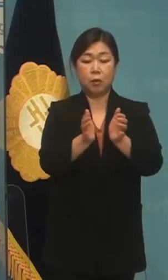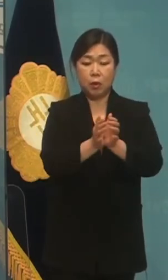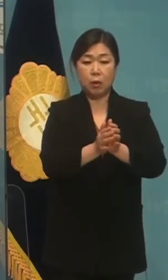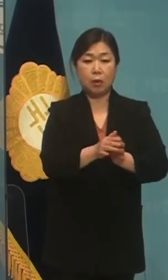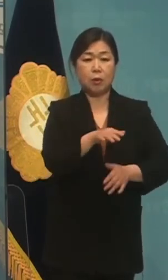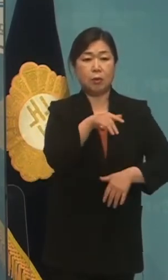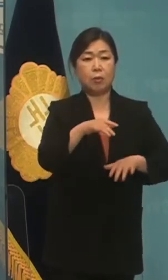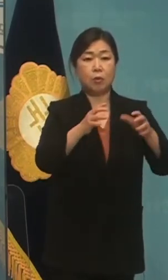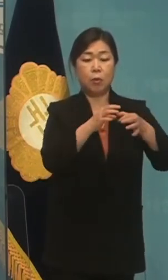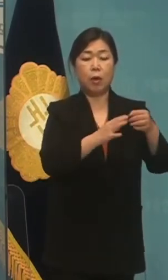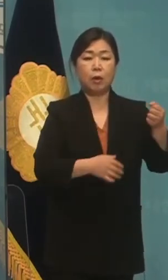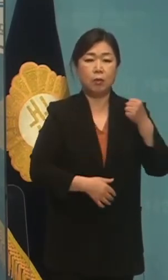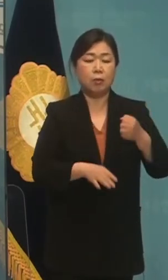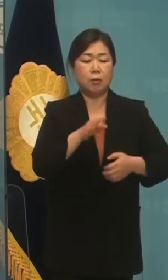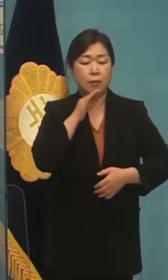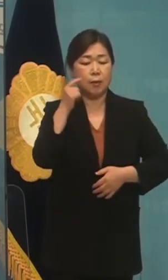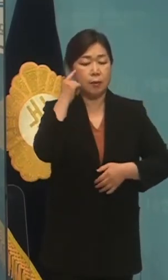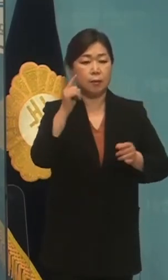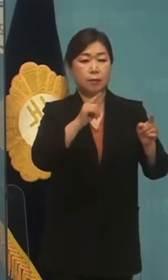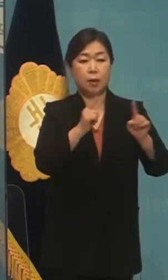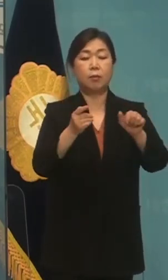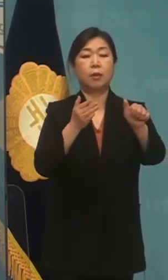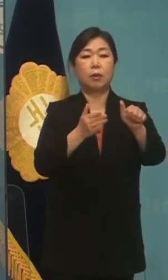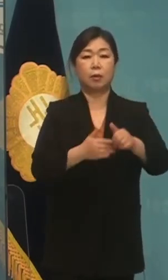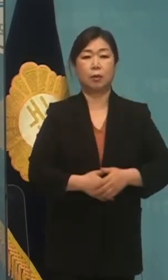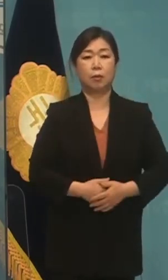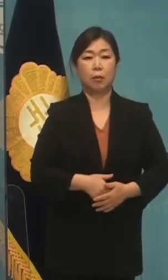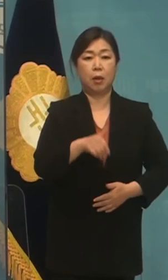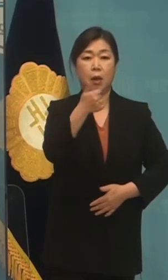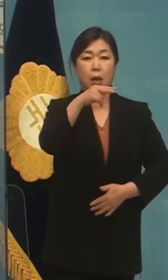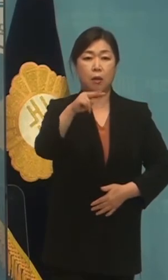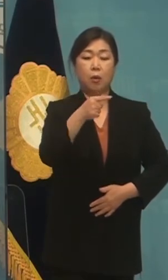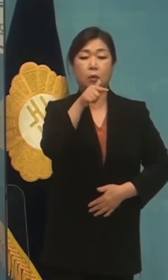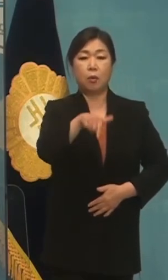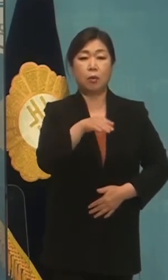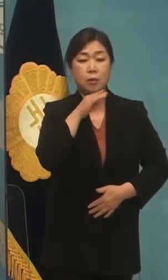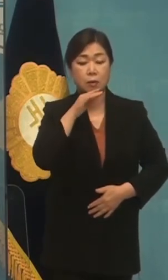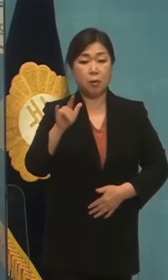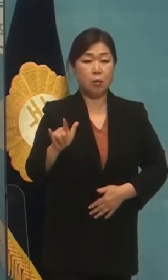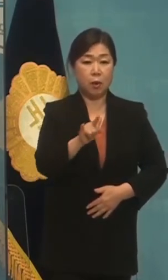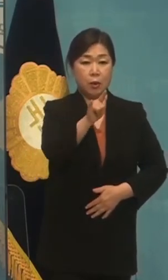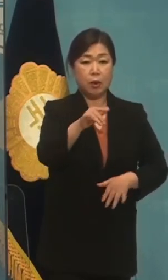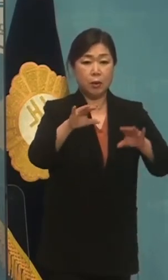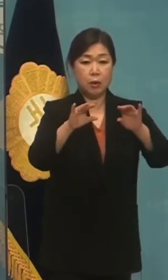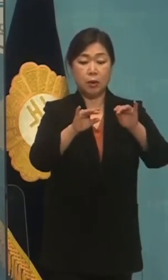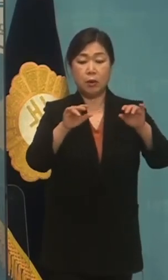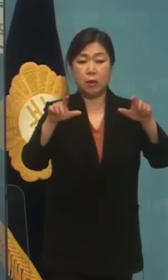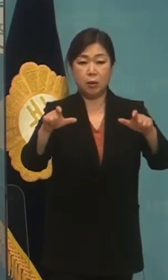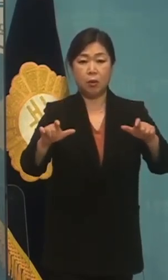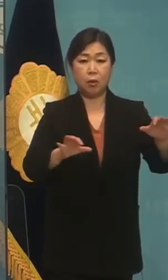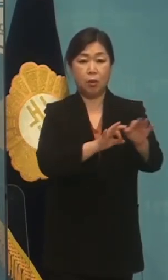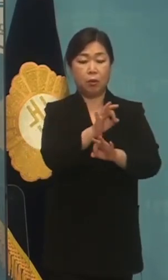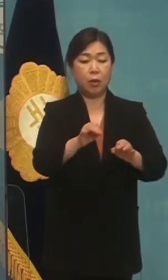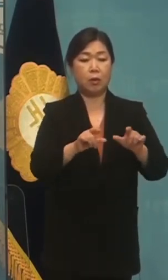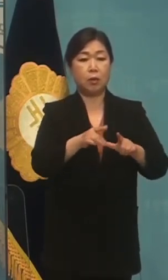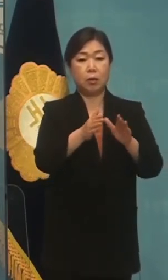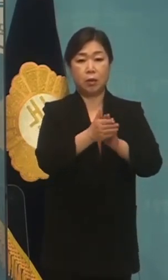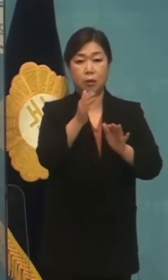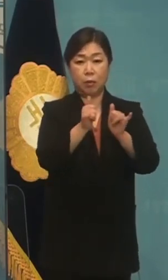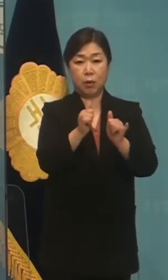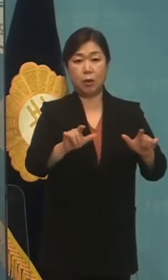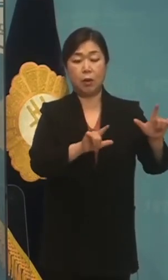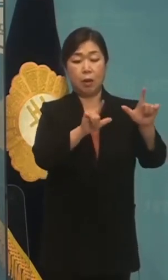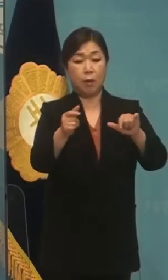제발 이성을 찾길 바랍니다. 가덕도 신공항이 진짜로 지역경제와 시민들의 삶을